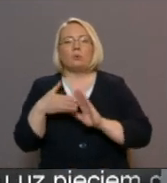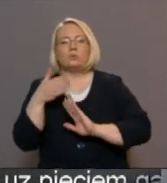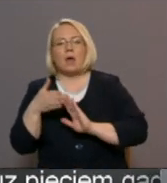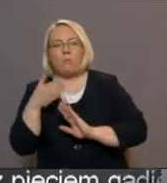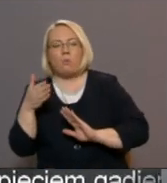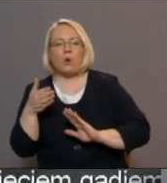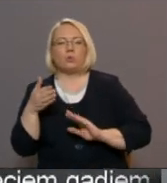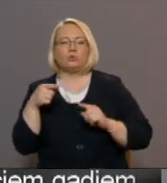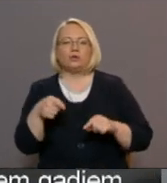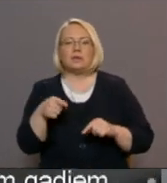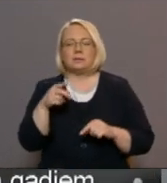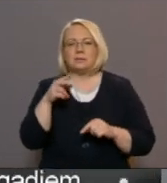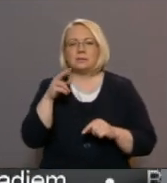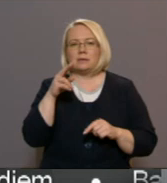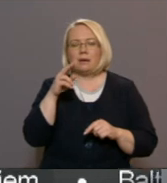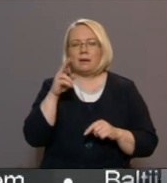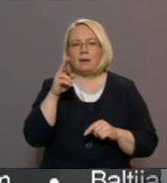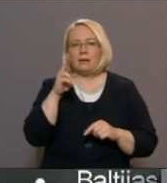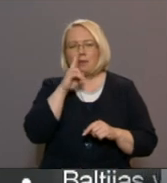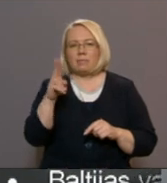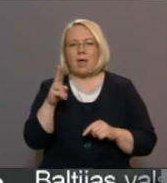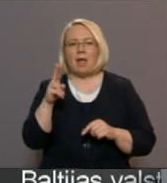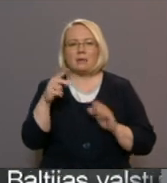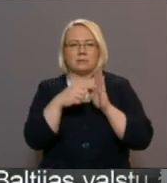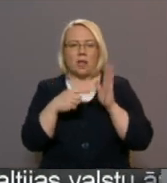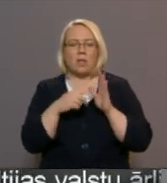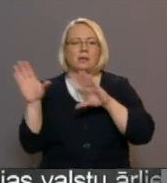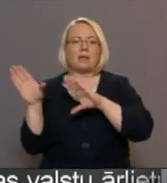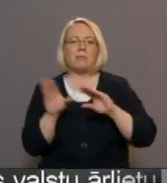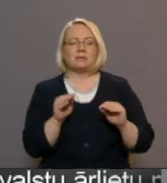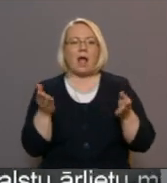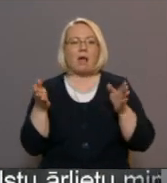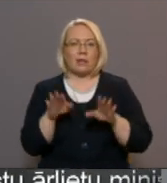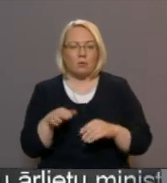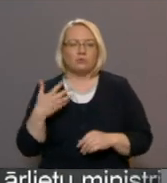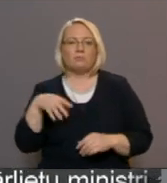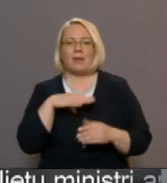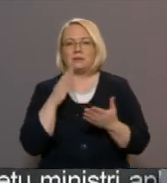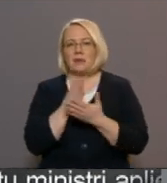arī šīs nedēļas rādītājus, ja, lai mazinātu šos atlikumus,